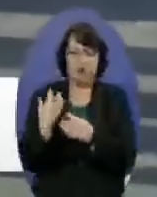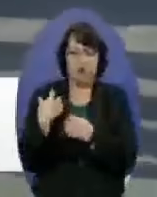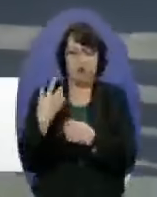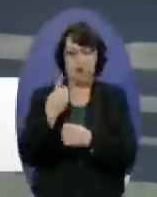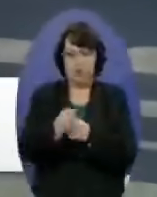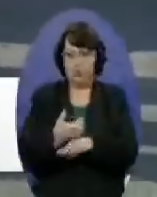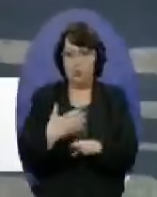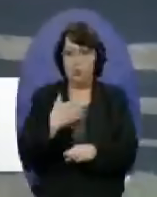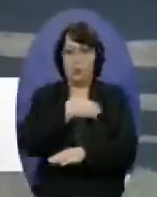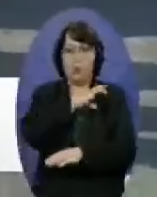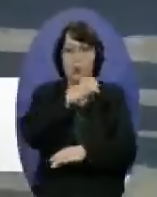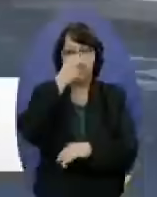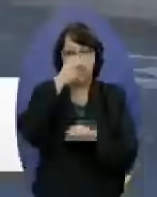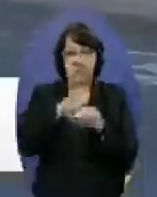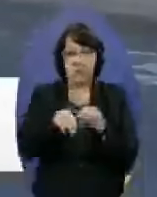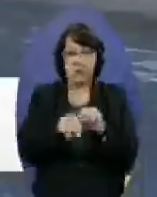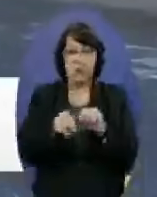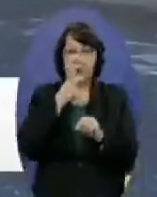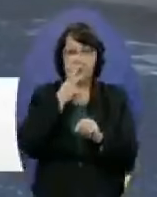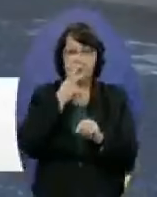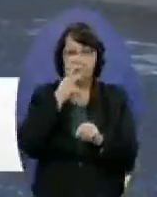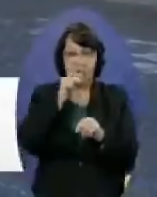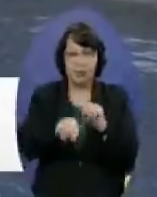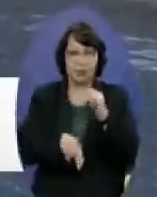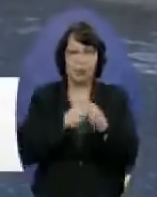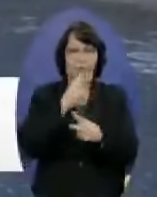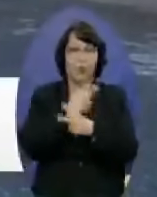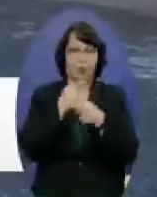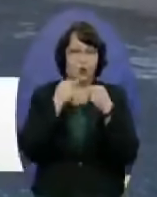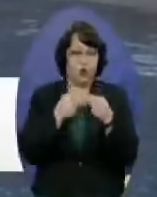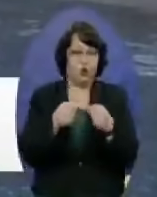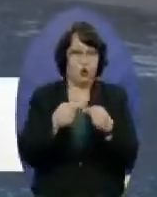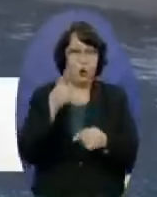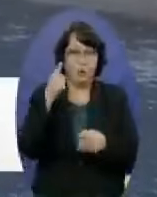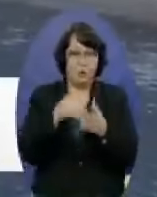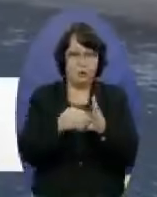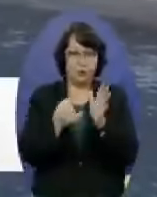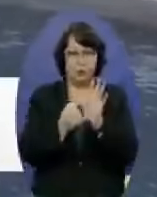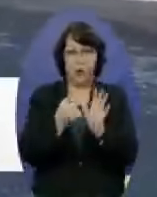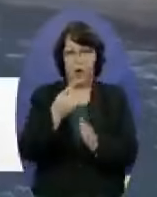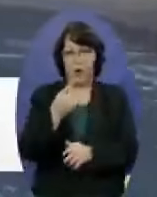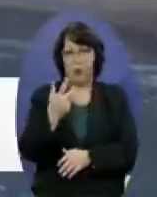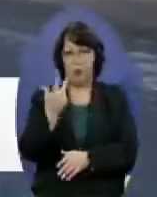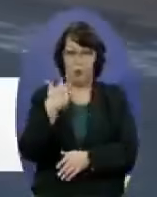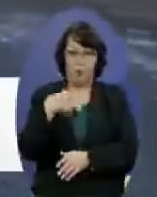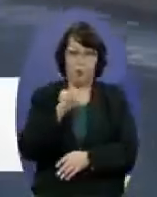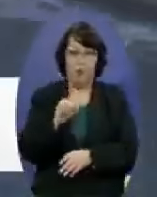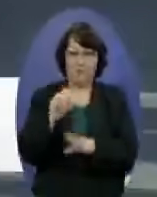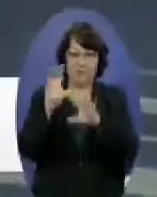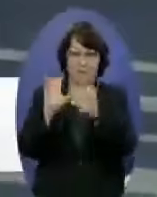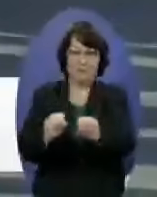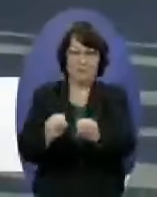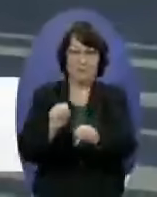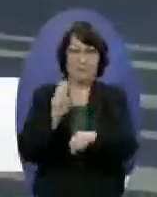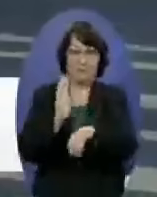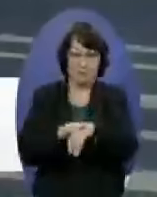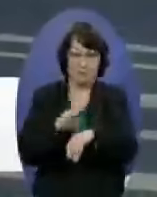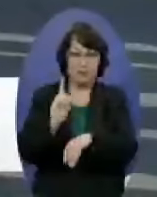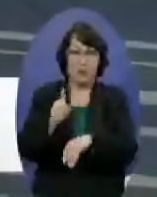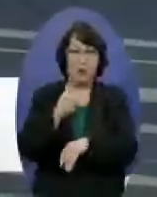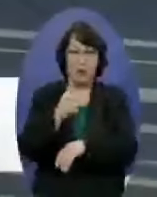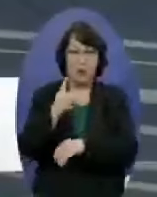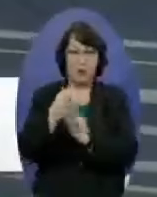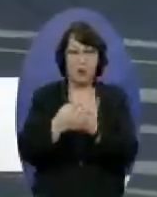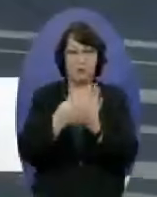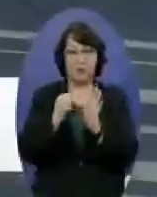цагдаагийн байгууллагаас хийсэн шалгалтын үр дүнд тамхины хяналтын тухай хуулийг зөрчсөн 1613 удаагийн тохиолдлыг бүртгэж үүнд 218 сая